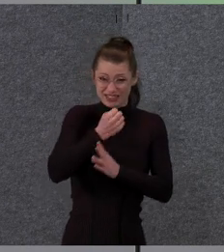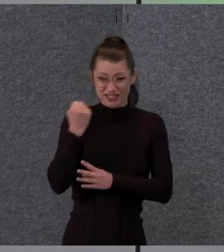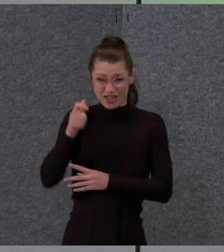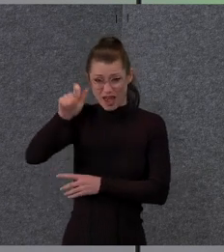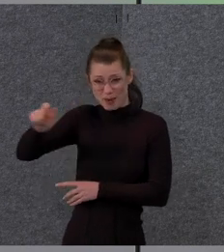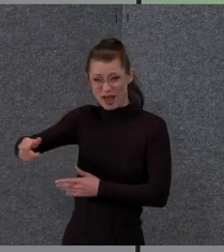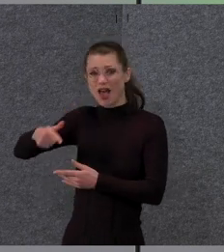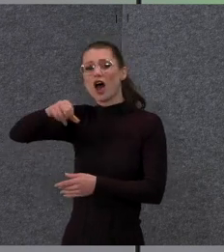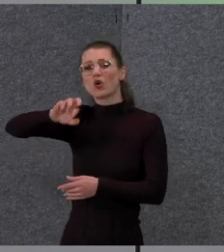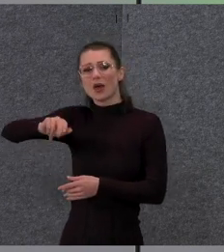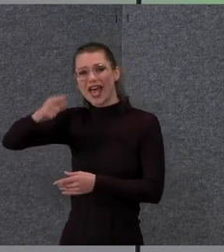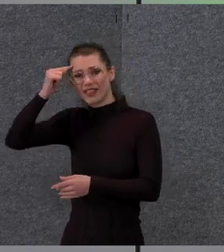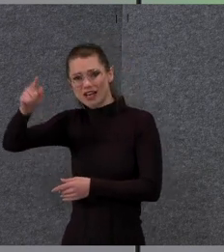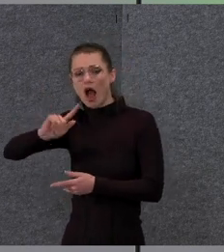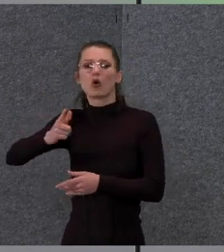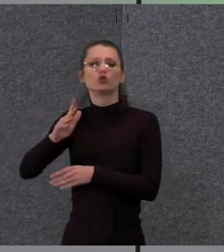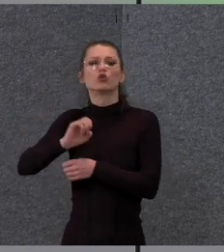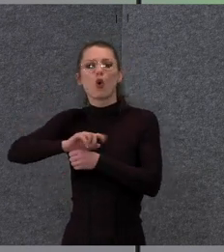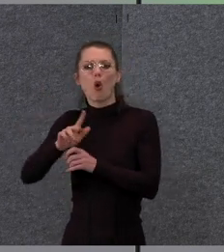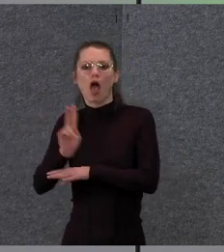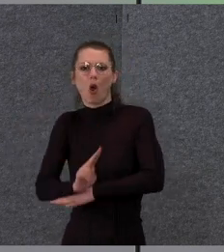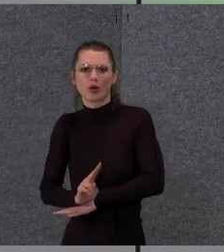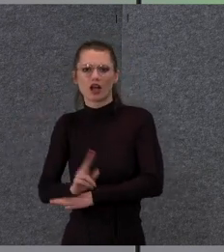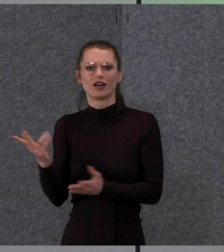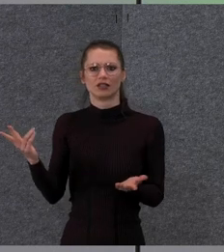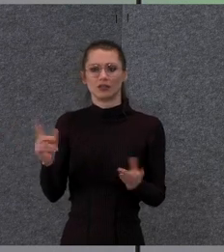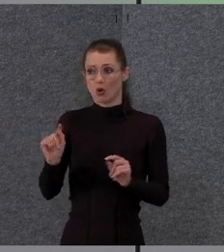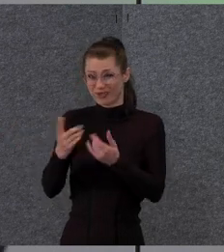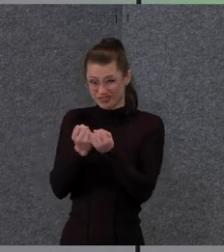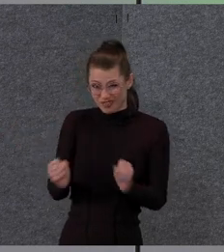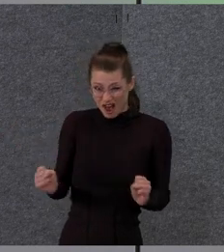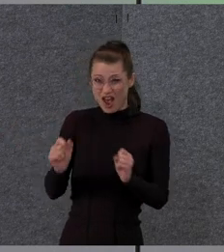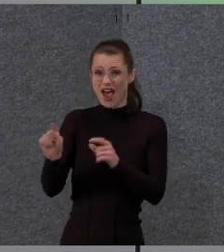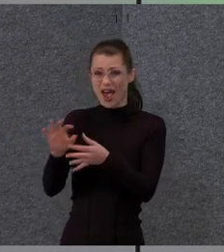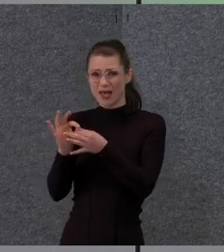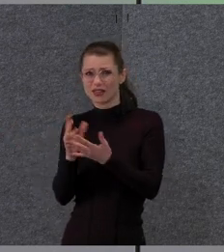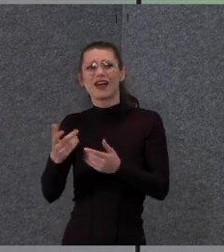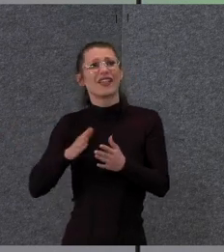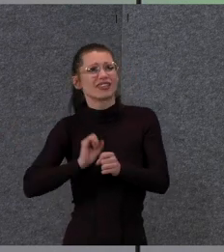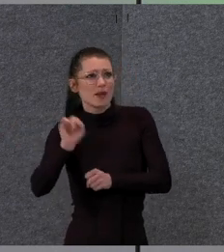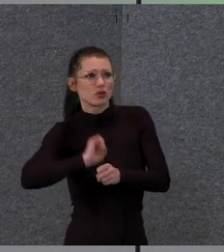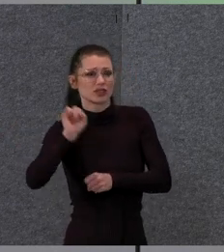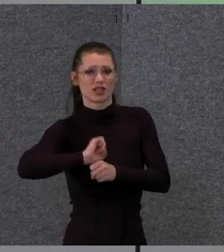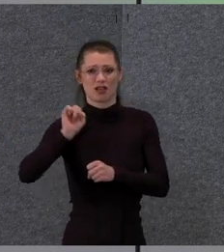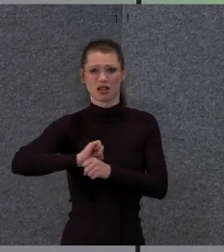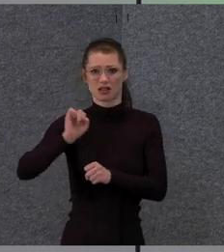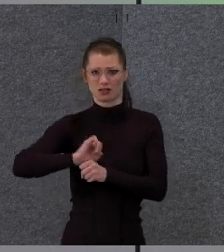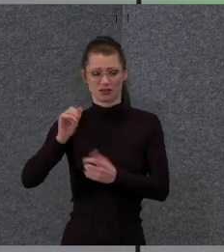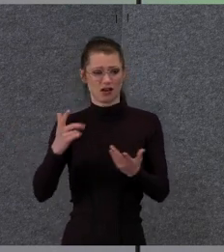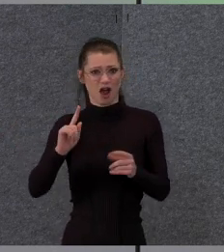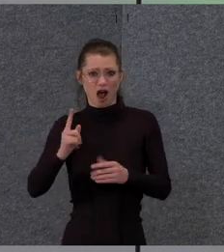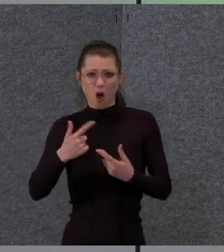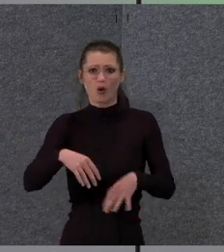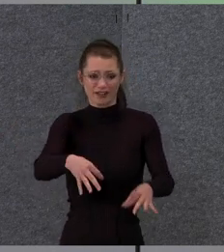rechtsextreme sogenannte Querdenker und Corona-Leugner unter dem Deckmantel der Freiheit demonstrieren, dabei Infektionen